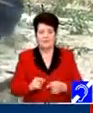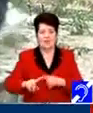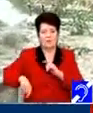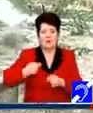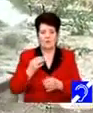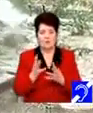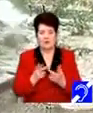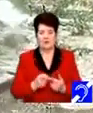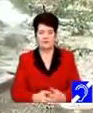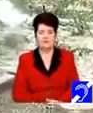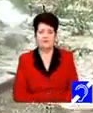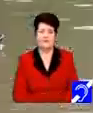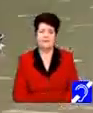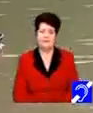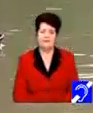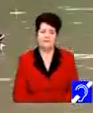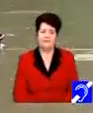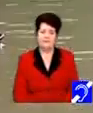pagubelor.